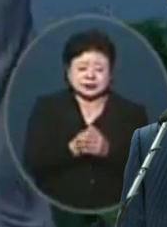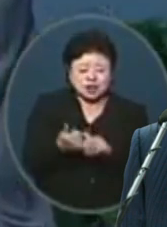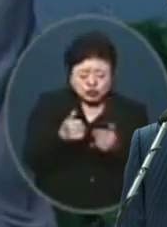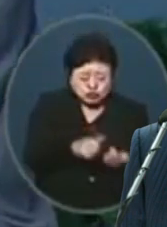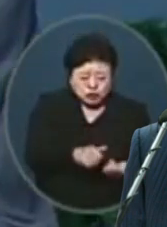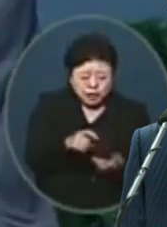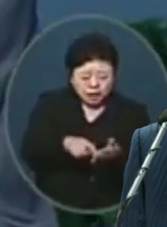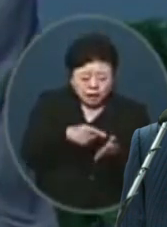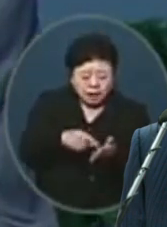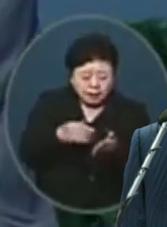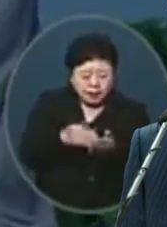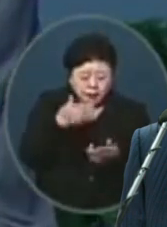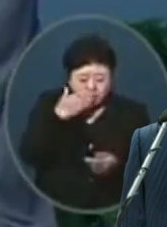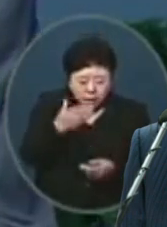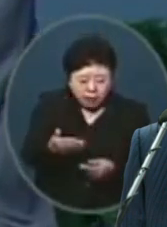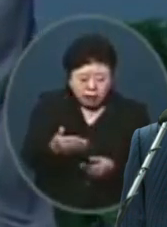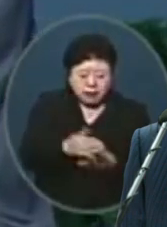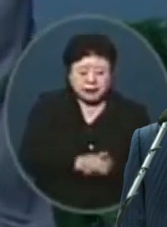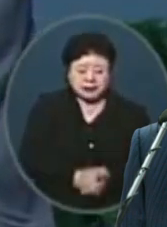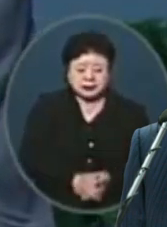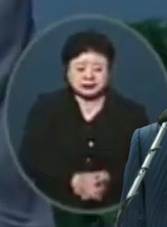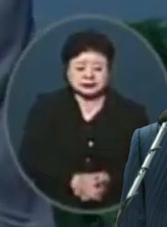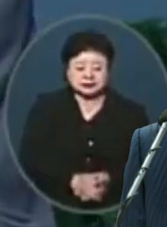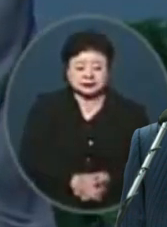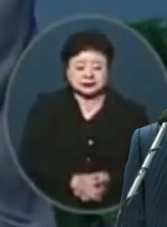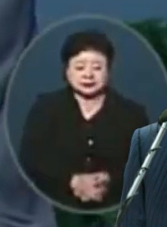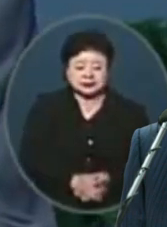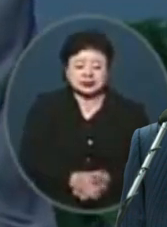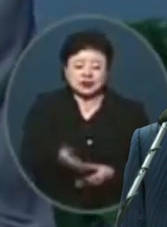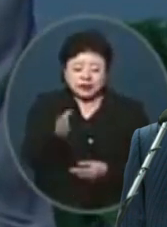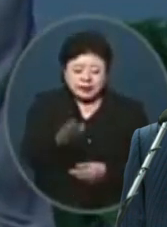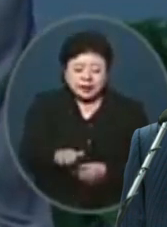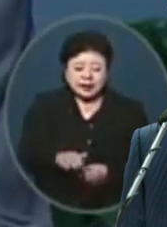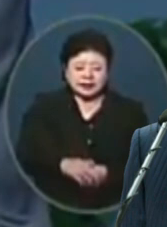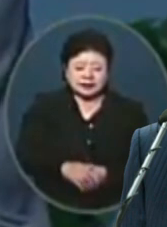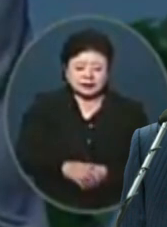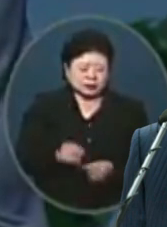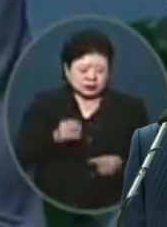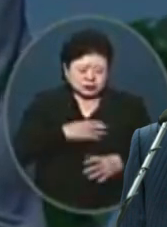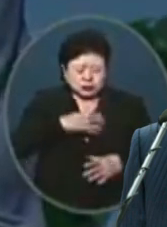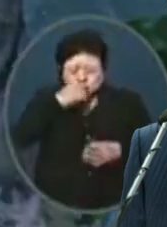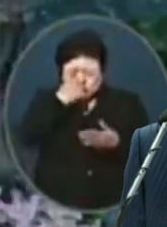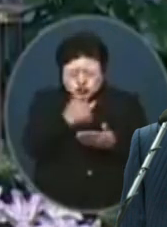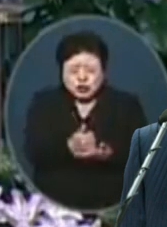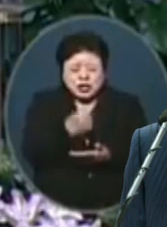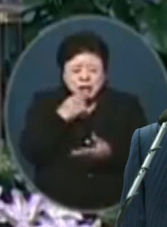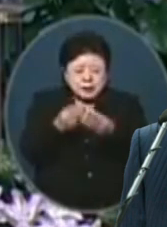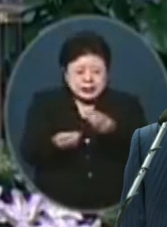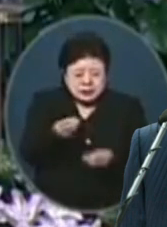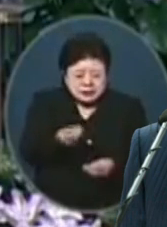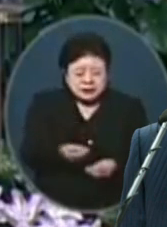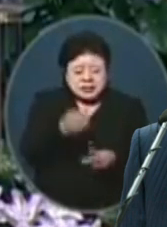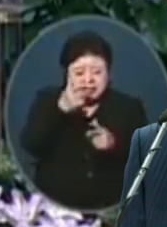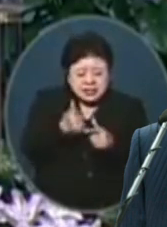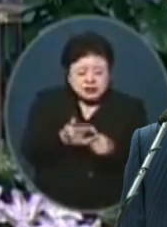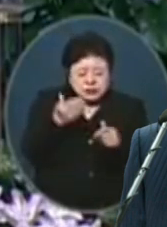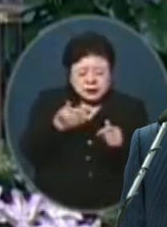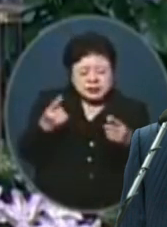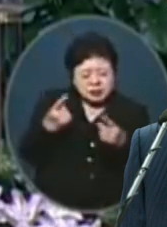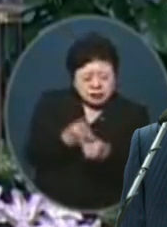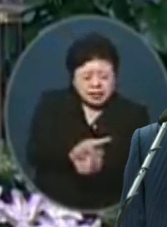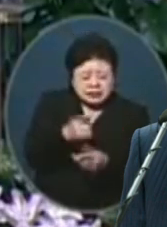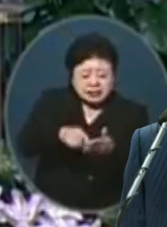죽어야 그 빚이 갚아지요. 그런데 이처럼 무서운 죄의 빚을 예수님께서